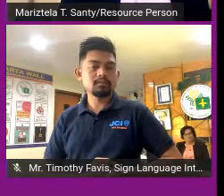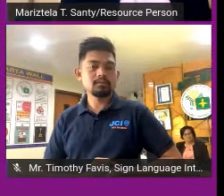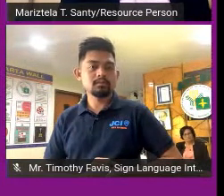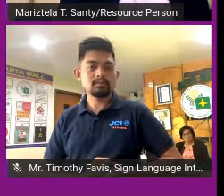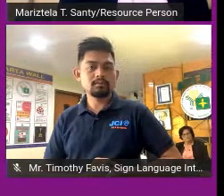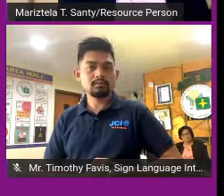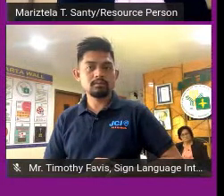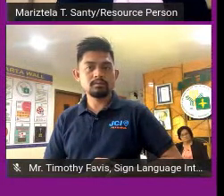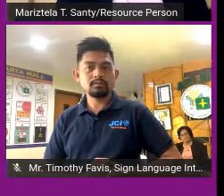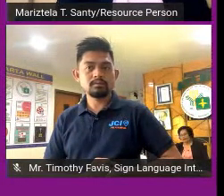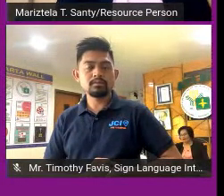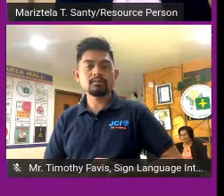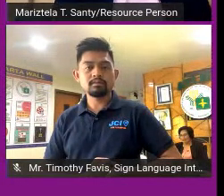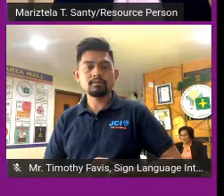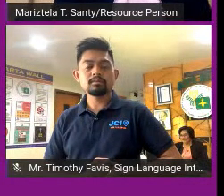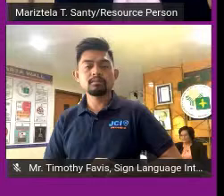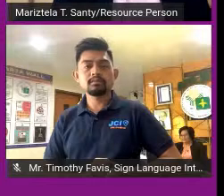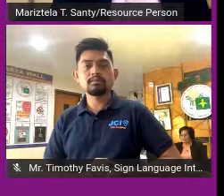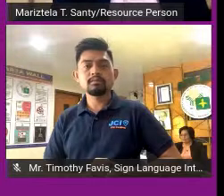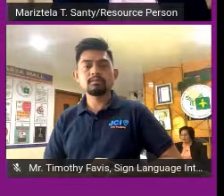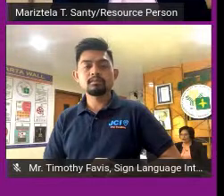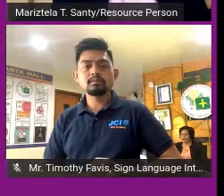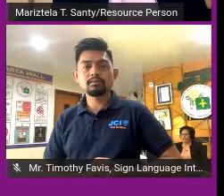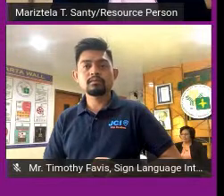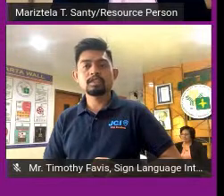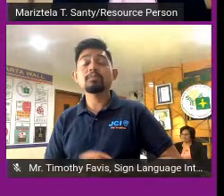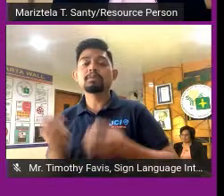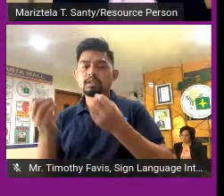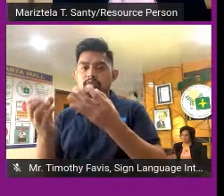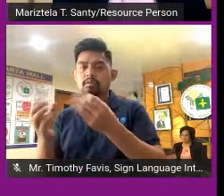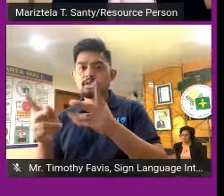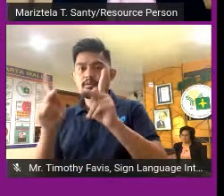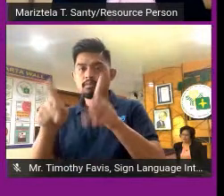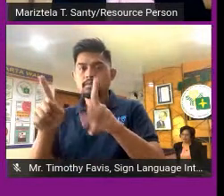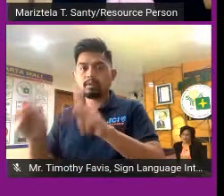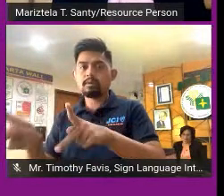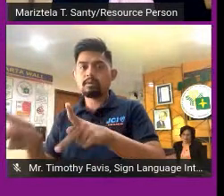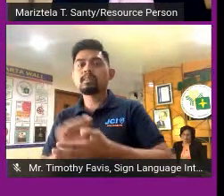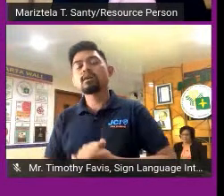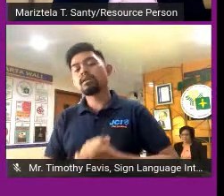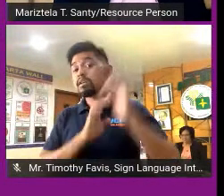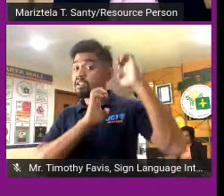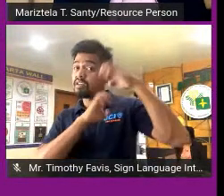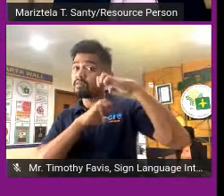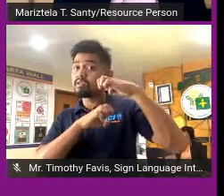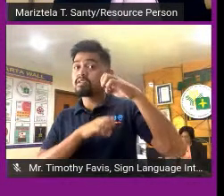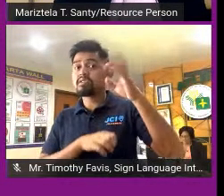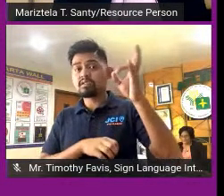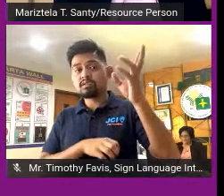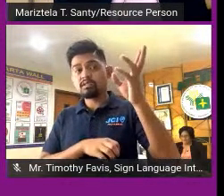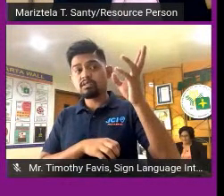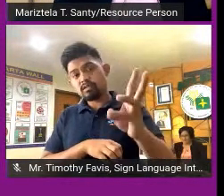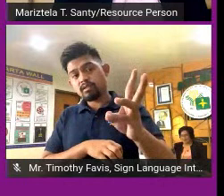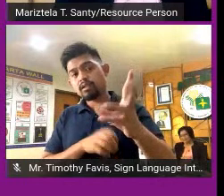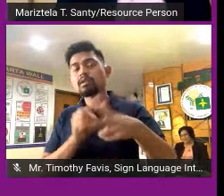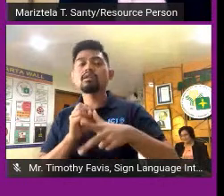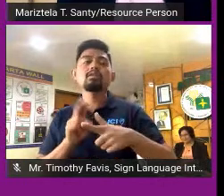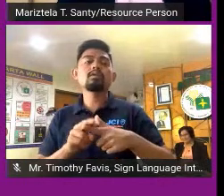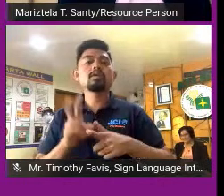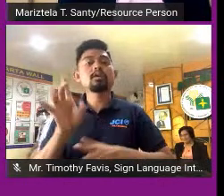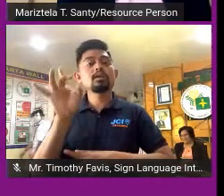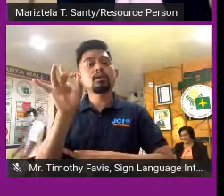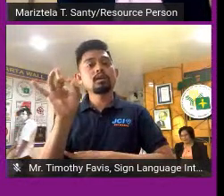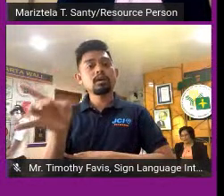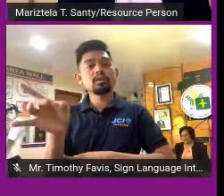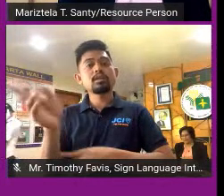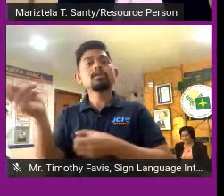may nakakadagdag na naman. At least we have more or less 60 or 80 participants. So, kasi hindi